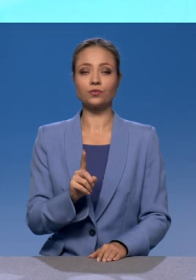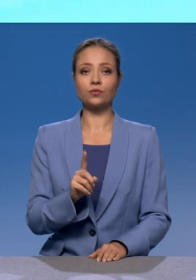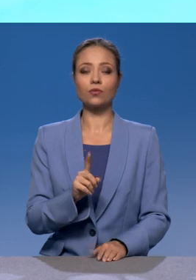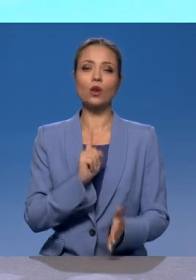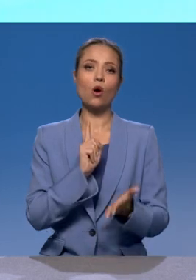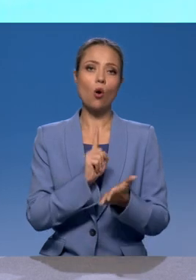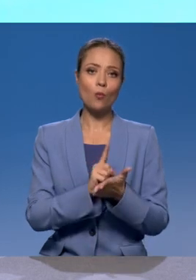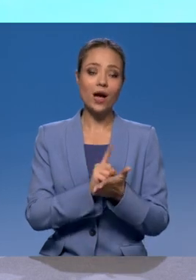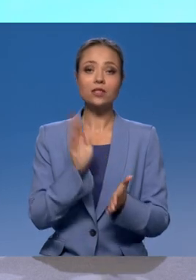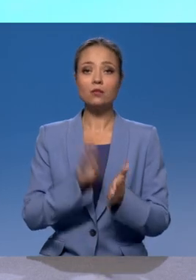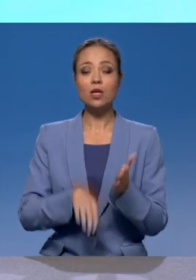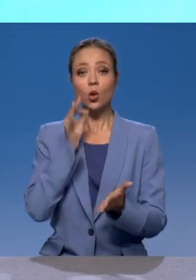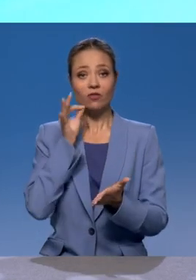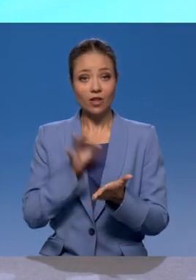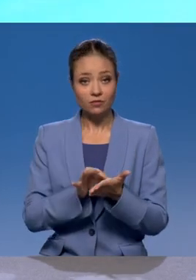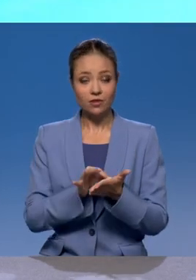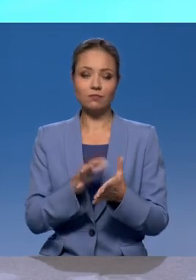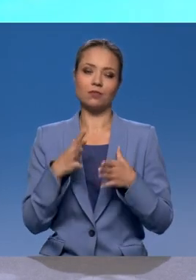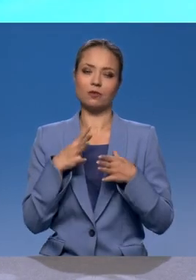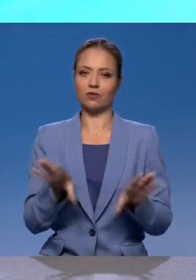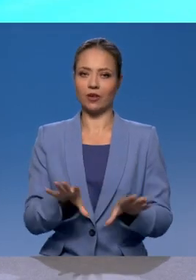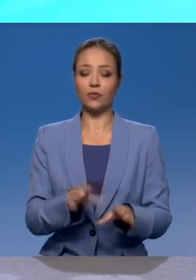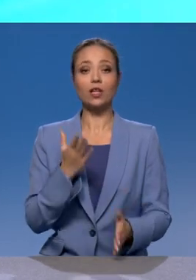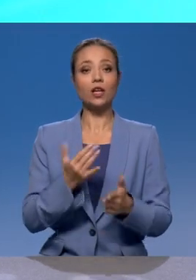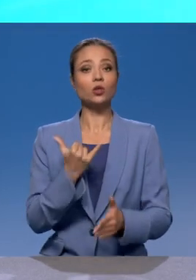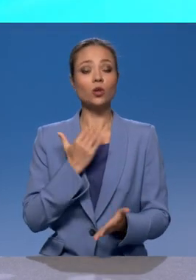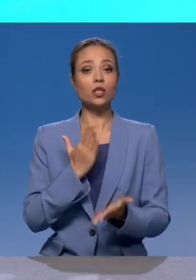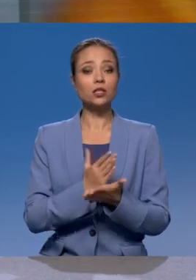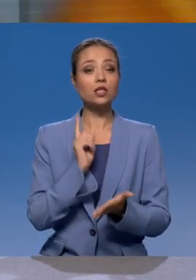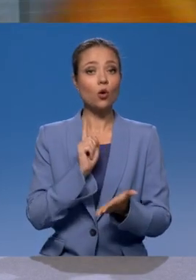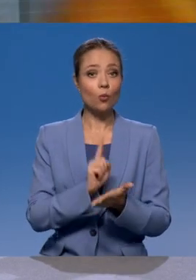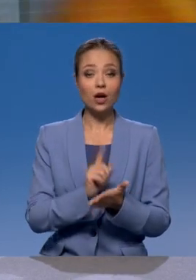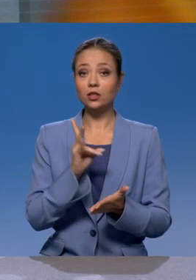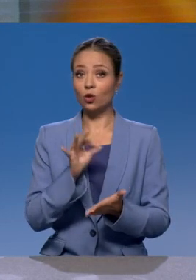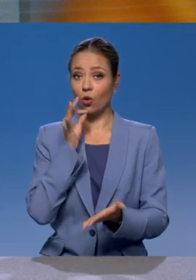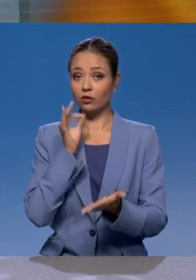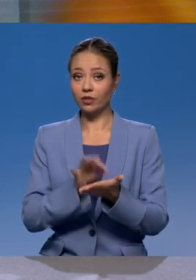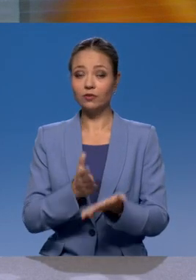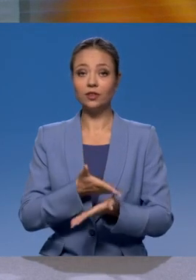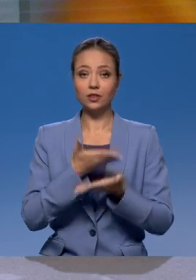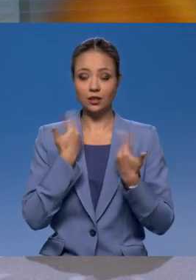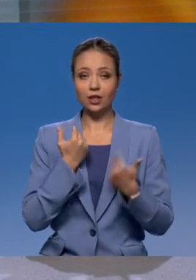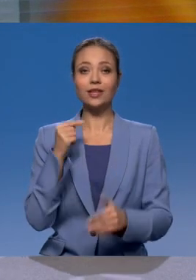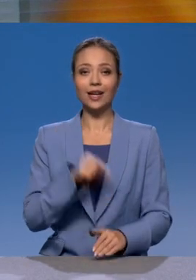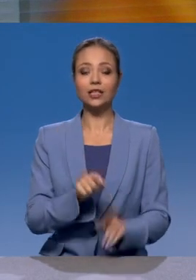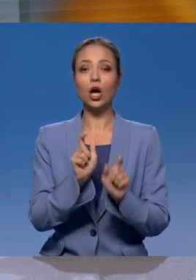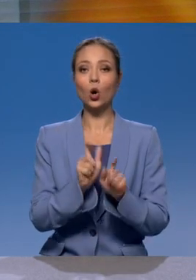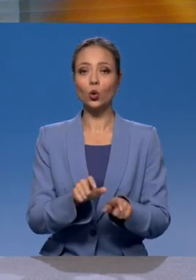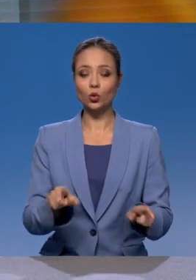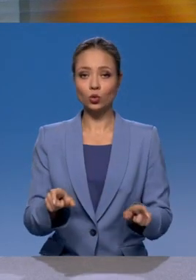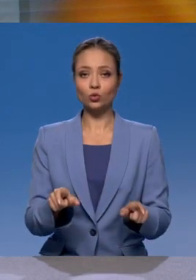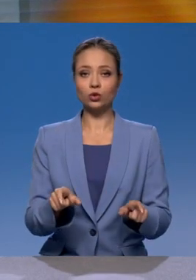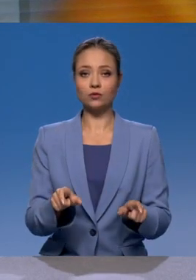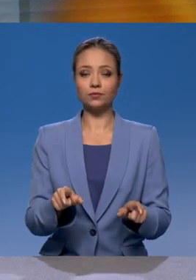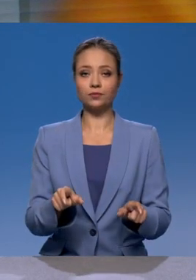обязанностей без ответственности. Если у нас есть обязанность, а нет за это ответственности, то тогда люди склонны к тому,